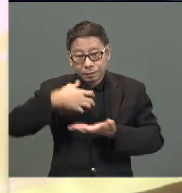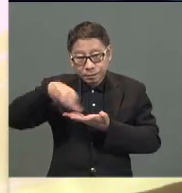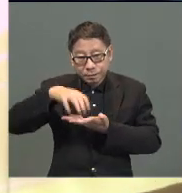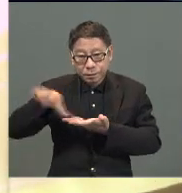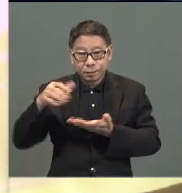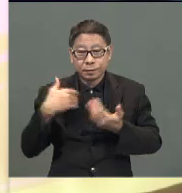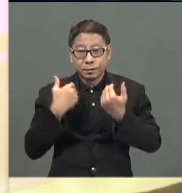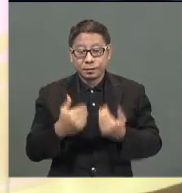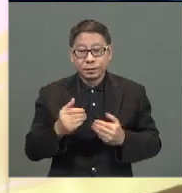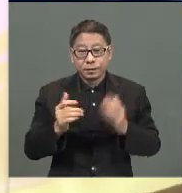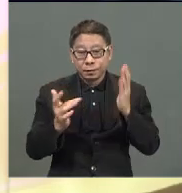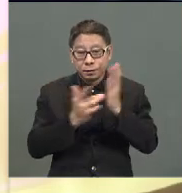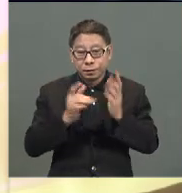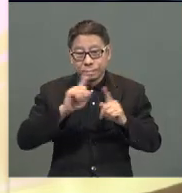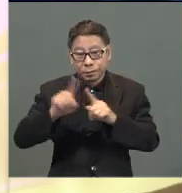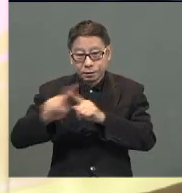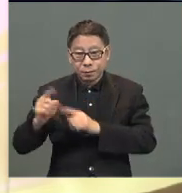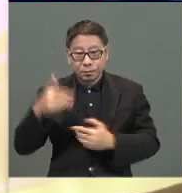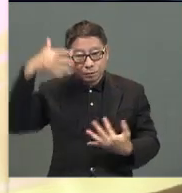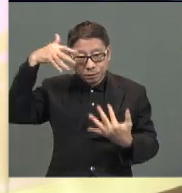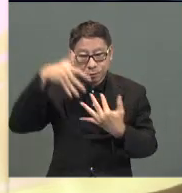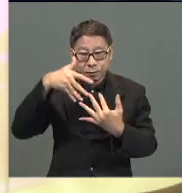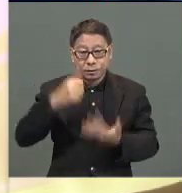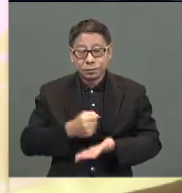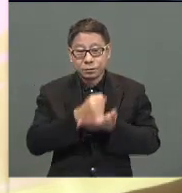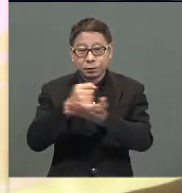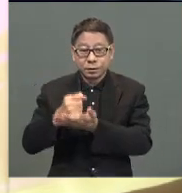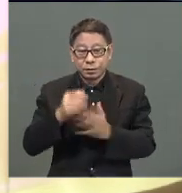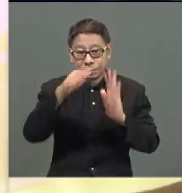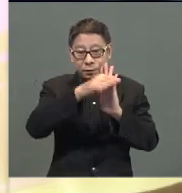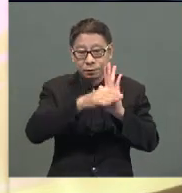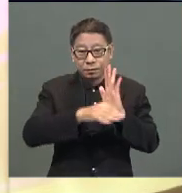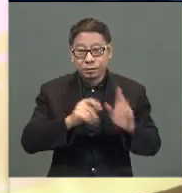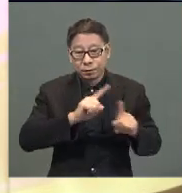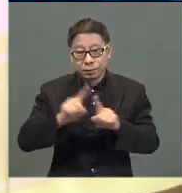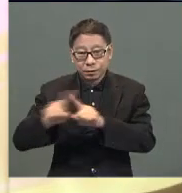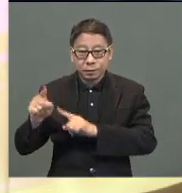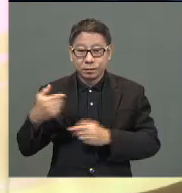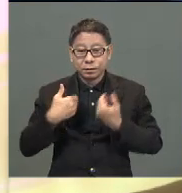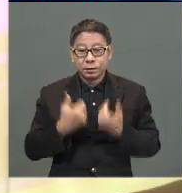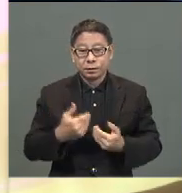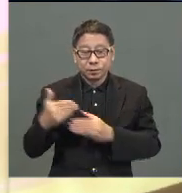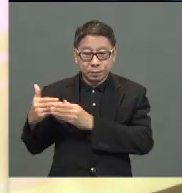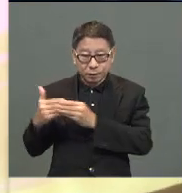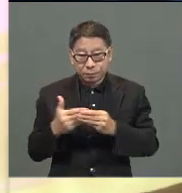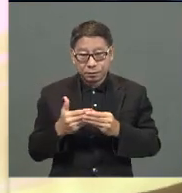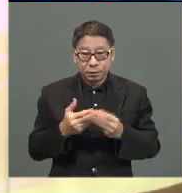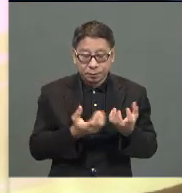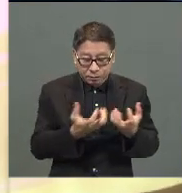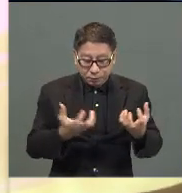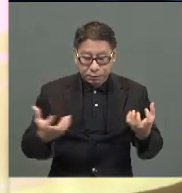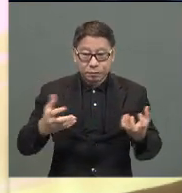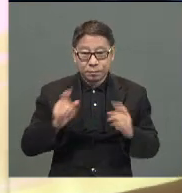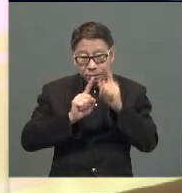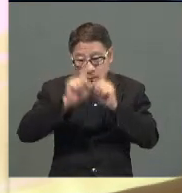อันนี้ก็ขึ้นอยู่กับเทคนิคของทางจิตแพทย์ที่จะใช้กระบวนการวิธีการต่างๆเพื่อที่จะนำสิ่งที่ได้ผลที่